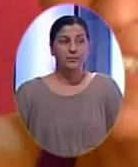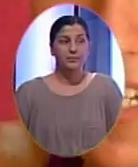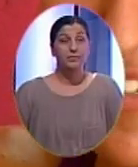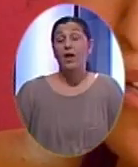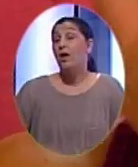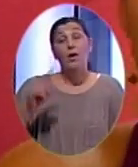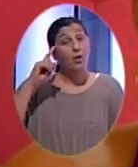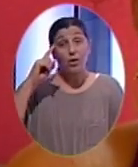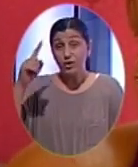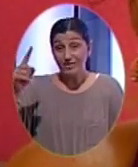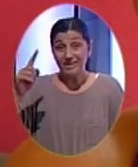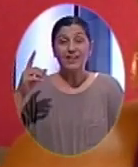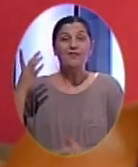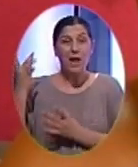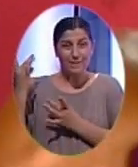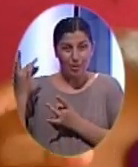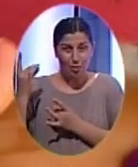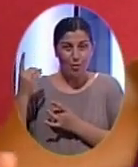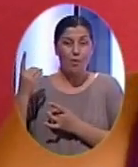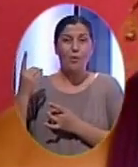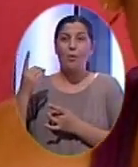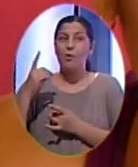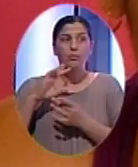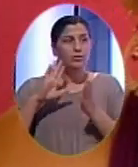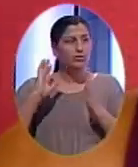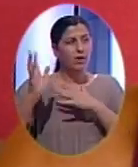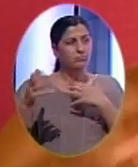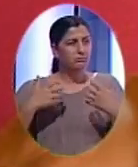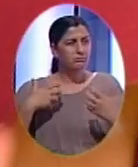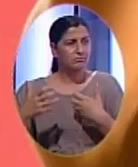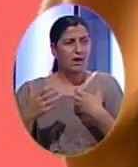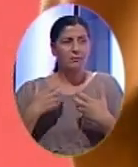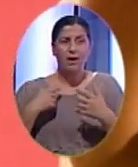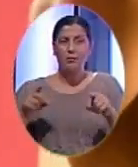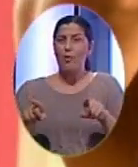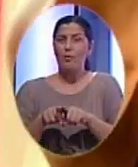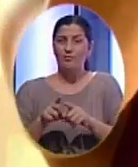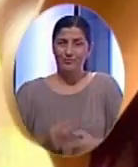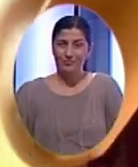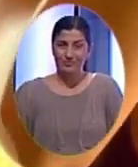כשאני חושבת על הפלמנקו קלאסי, אז ישר עולה לי הדרמטיות